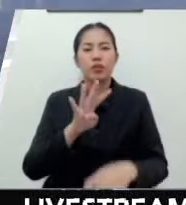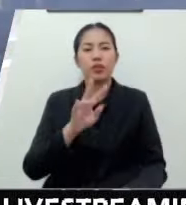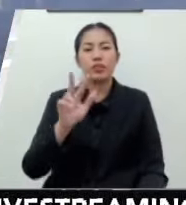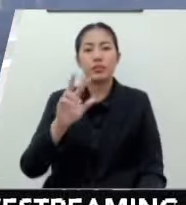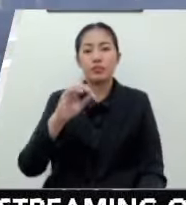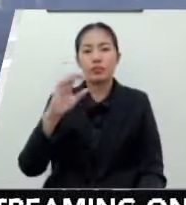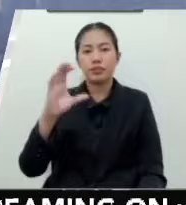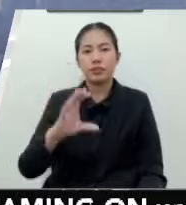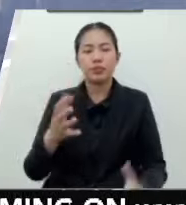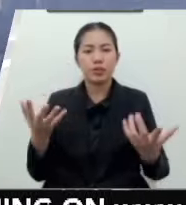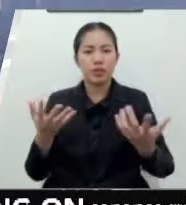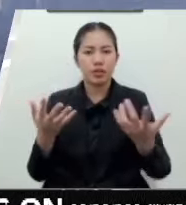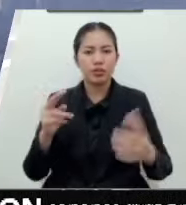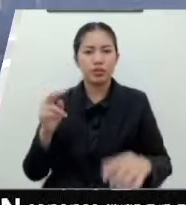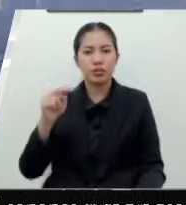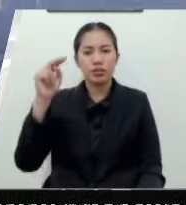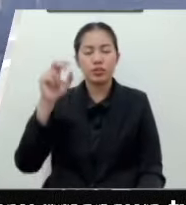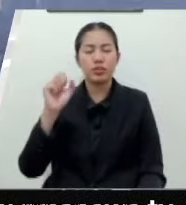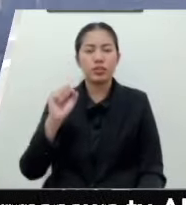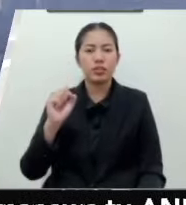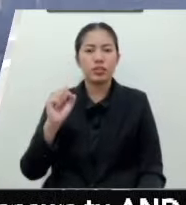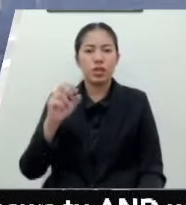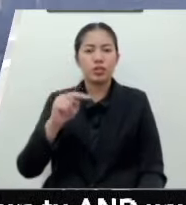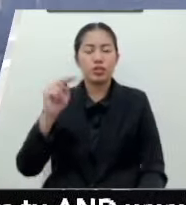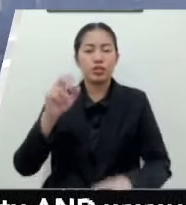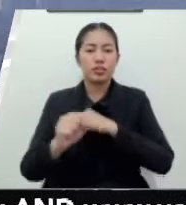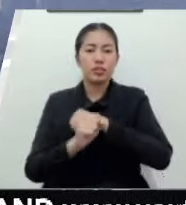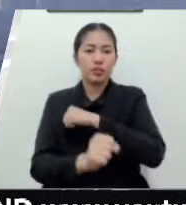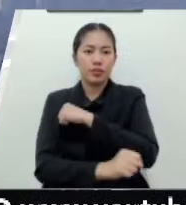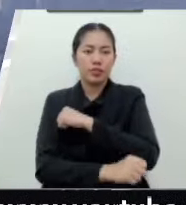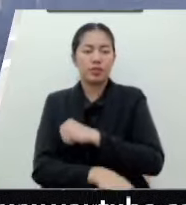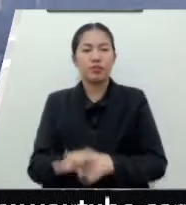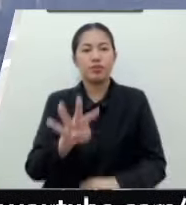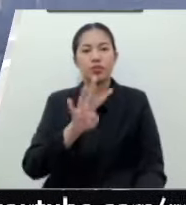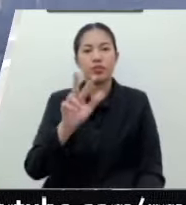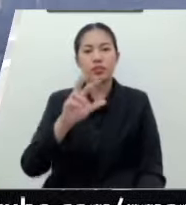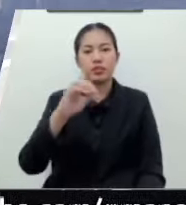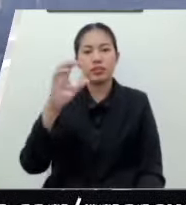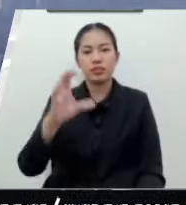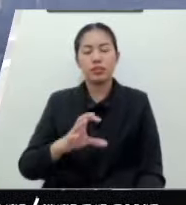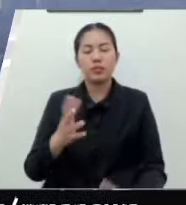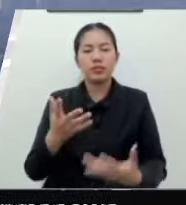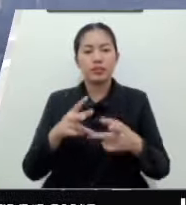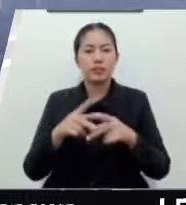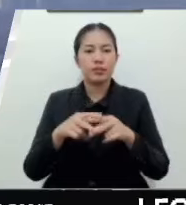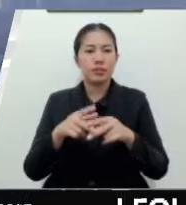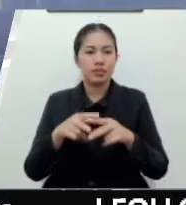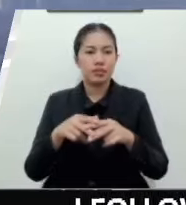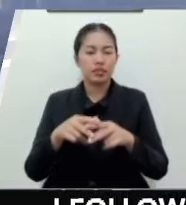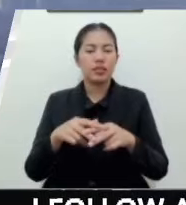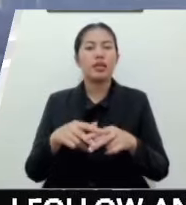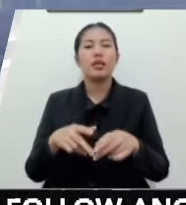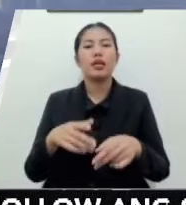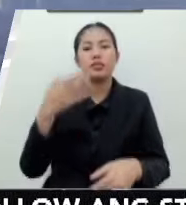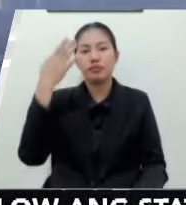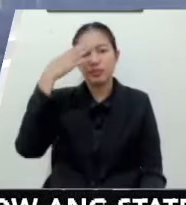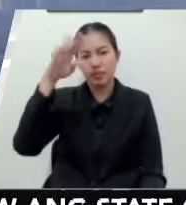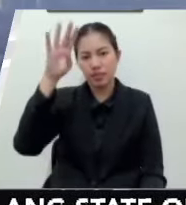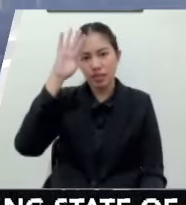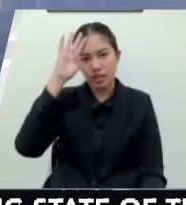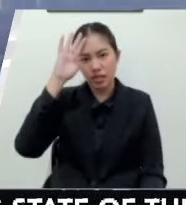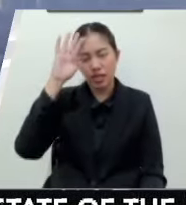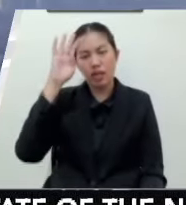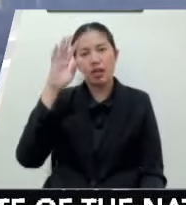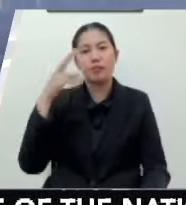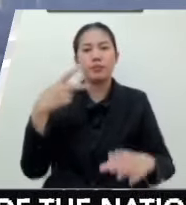Katarman, Northern Samar, 42 degrees Celsius sa Dagupan, Pangasinan, Sangley Point sa Cavite, Puerto Princesa, Palawan,